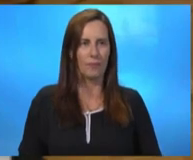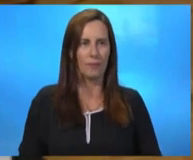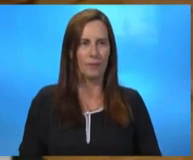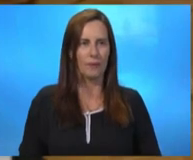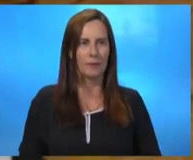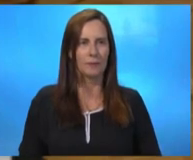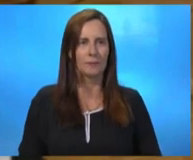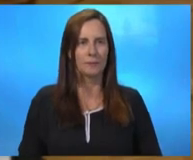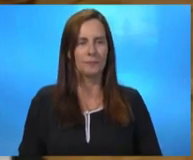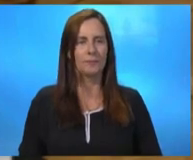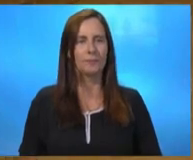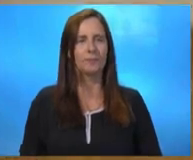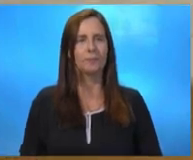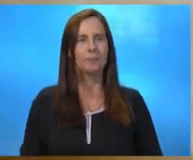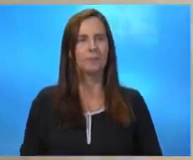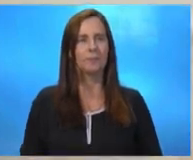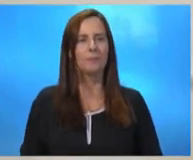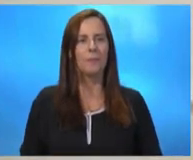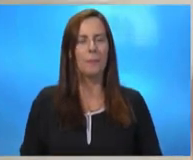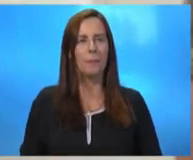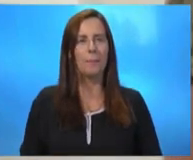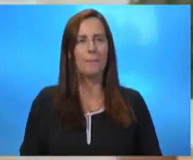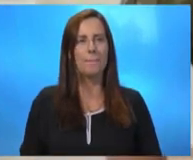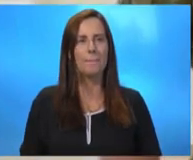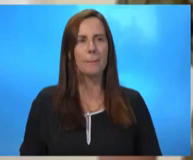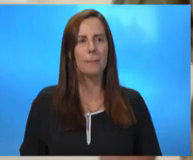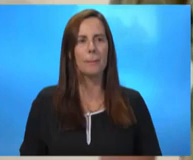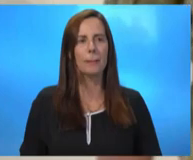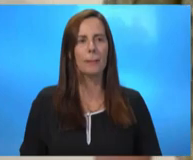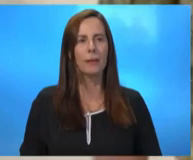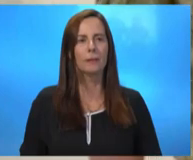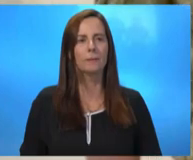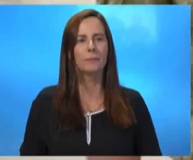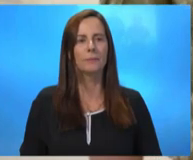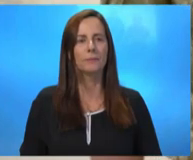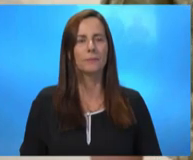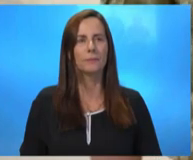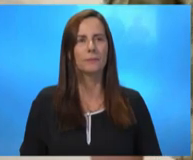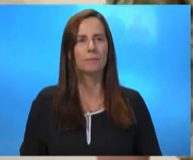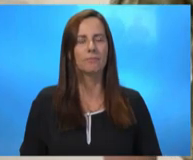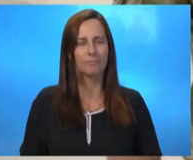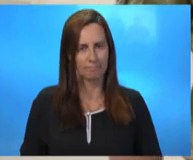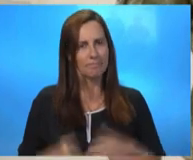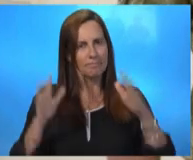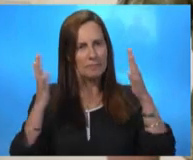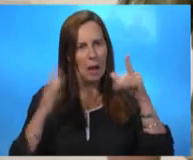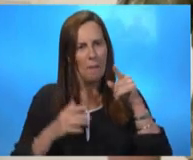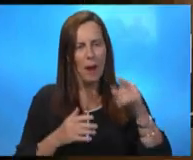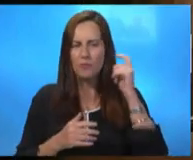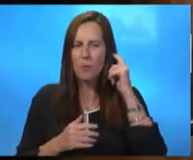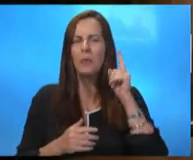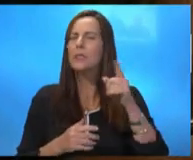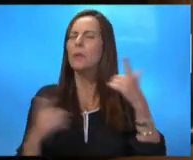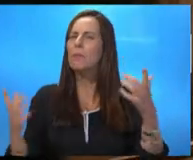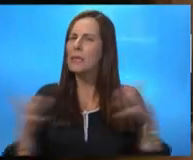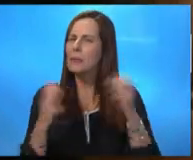(מחיאות כפיים) כן, מחיאות כפיים. זו מסיבת